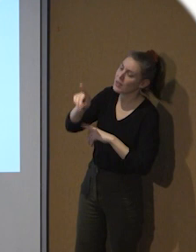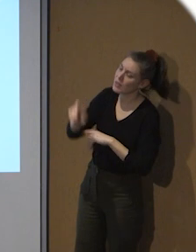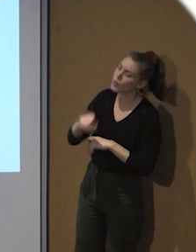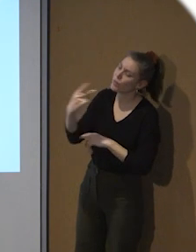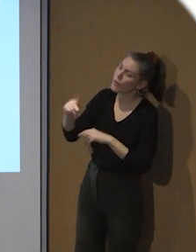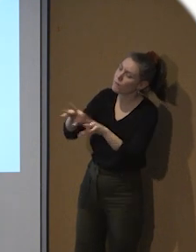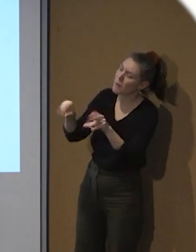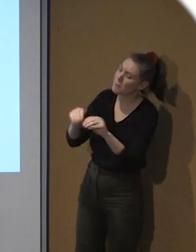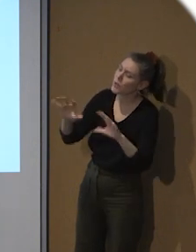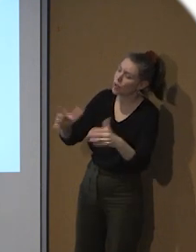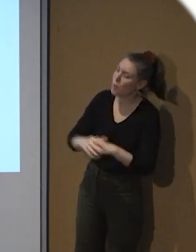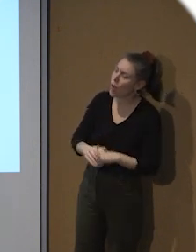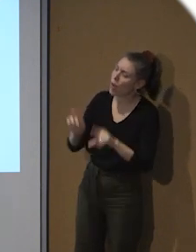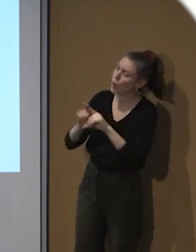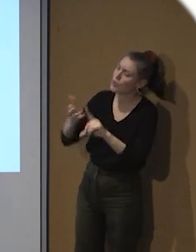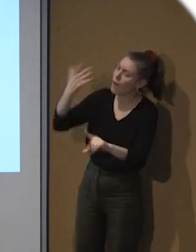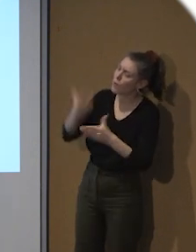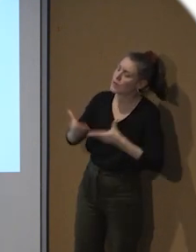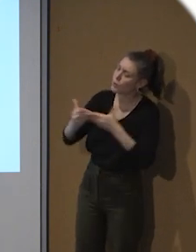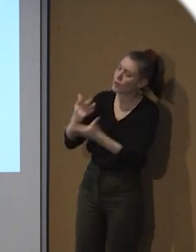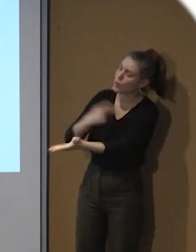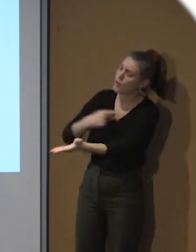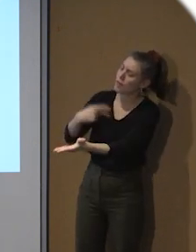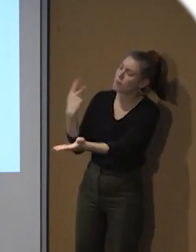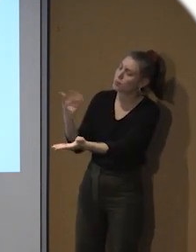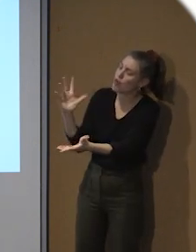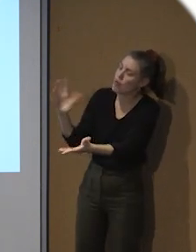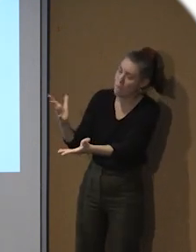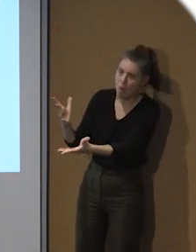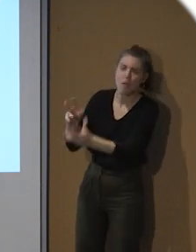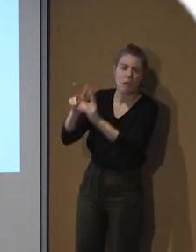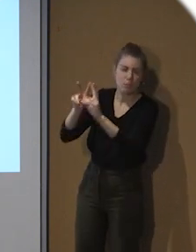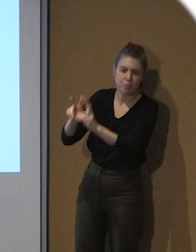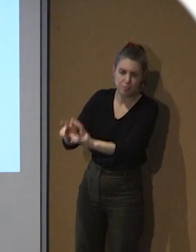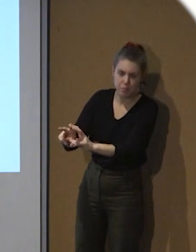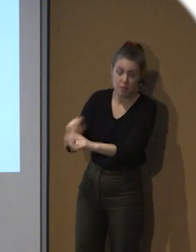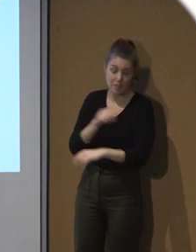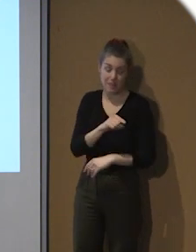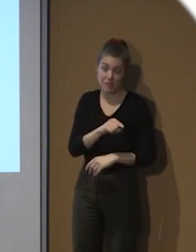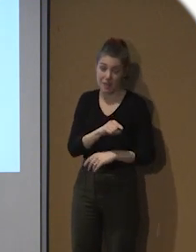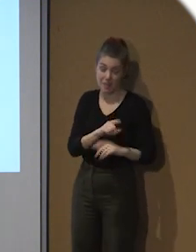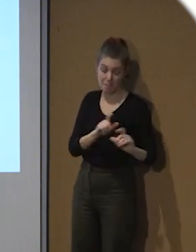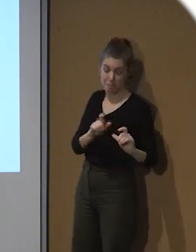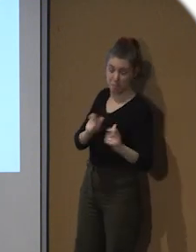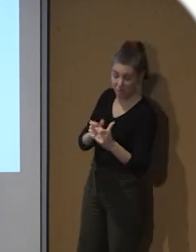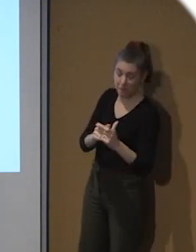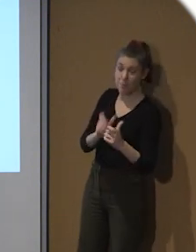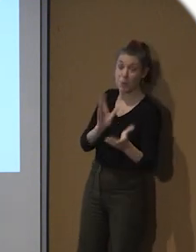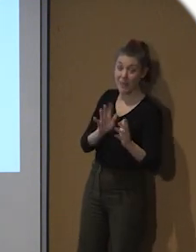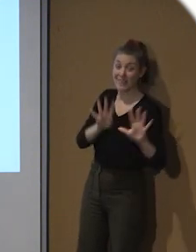personnels et sur sa biologie, eh bien, on va arriver à une sensibilité de l'épreuve d'effort à 90% qu'on trouvera quelque chose s'il y a une